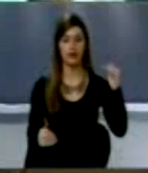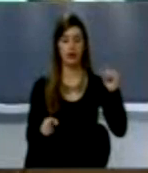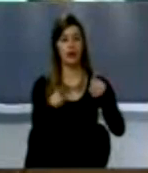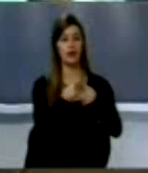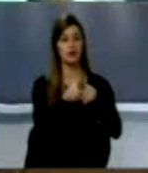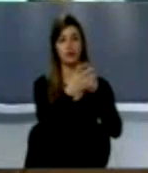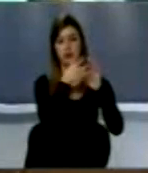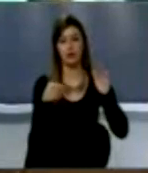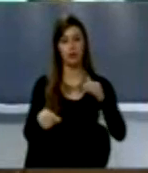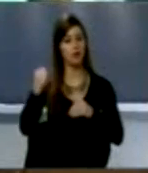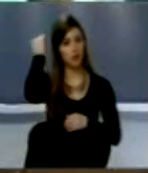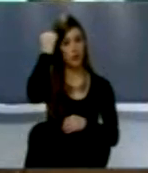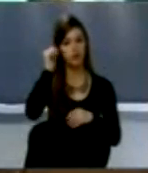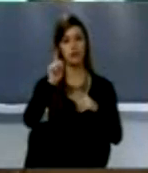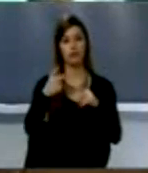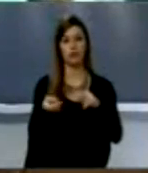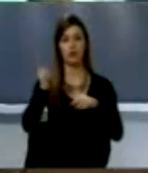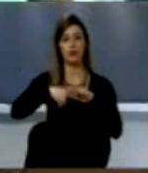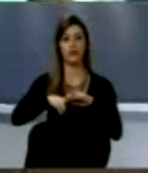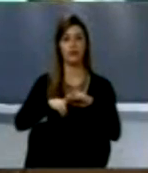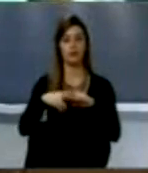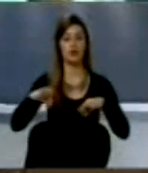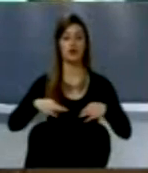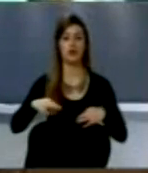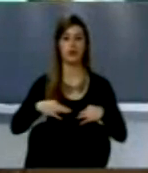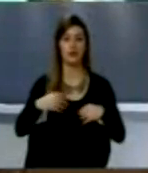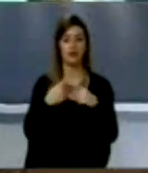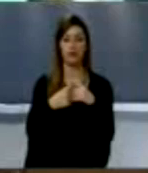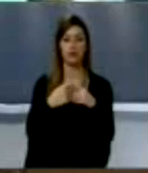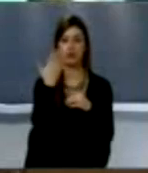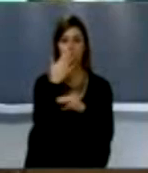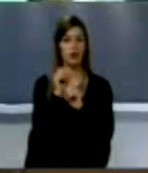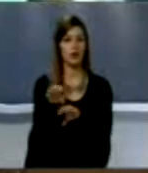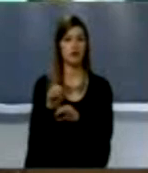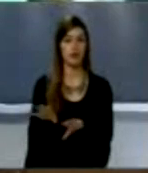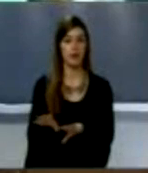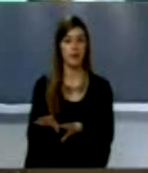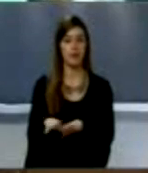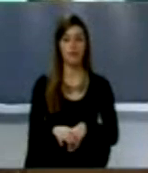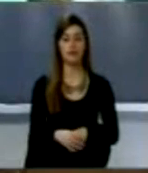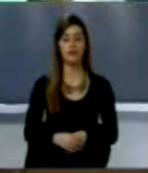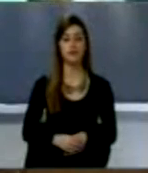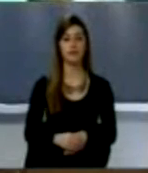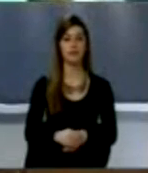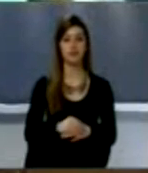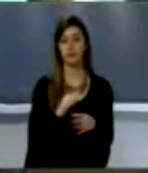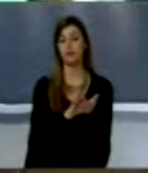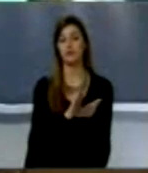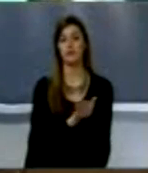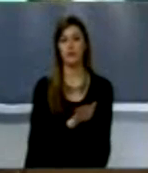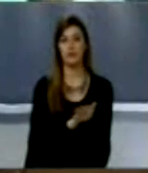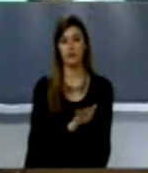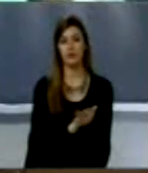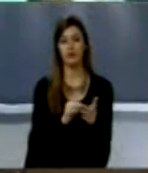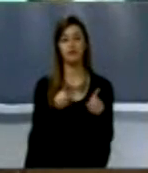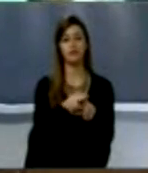në Kosovë të arrijë 2 fishin alokimeve për shëndetësi dhe arsim. Paramendoni të nderuar deputet, sikur kryeministri dhe ministri